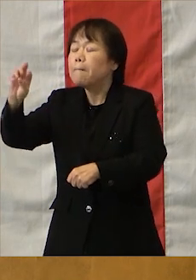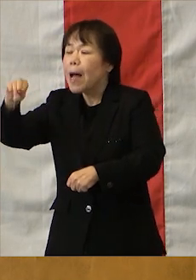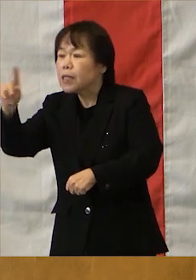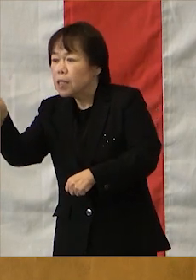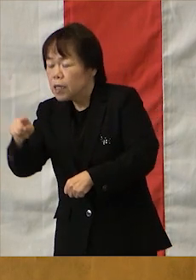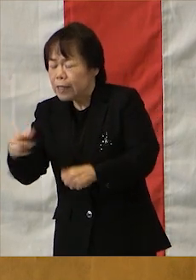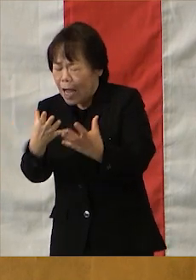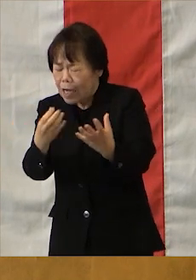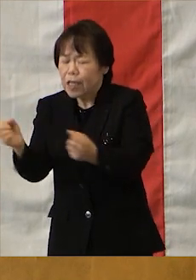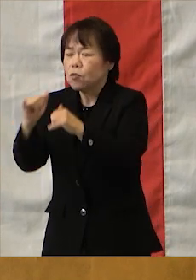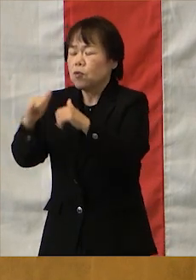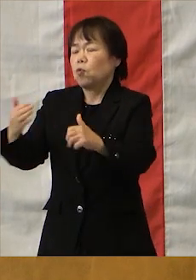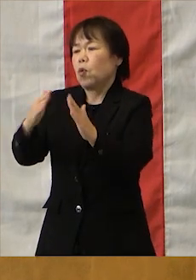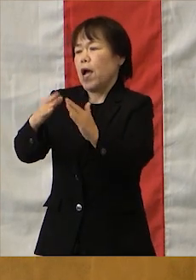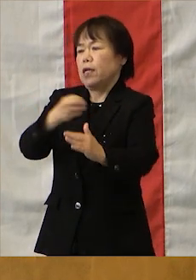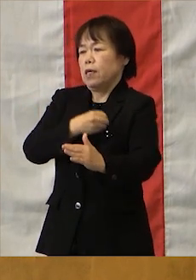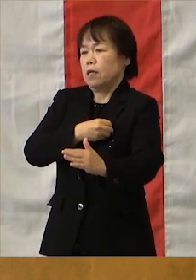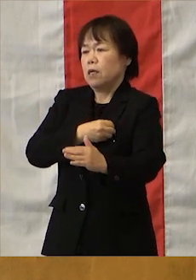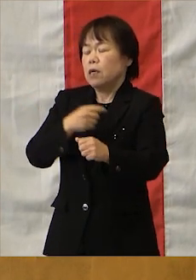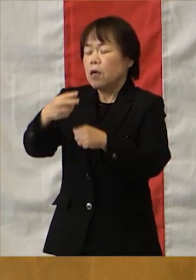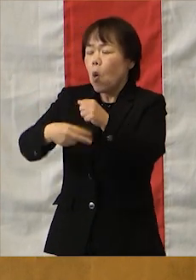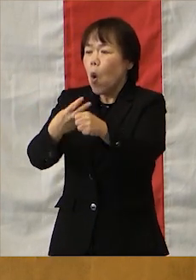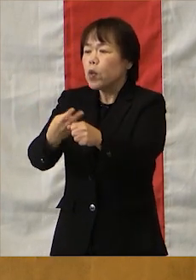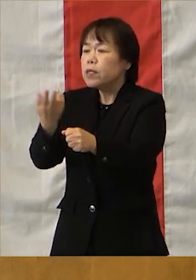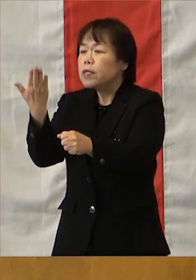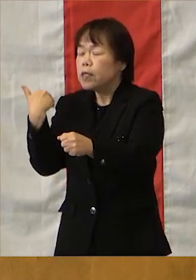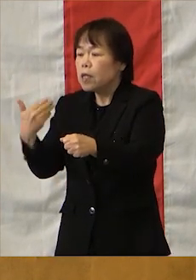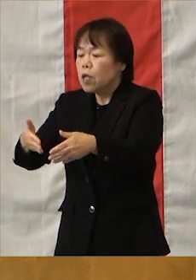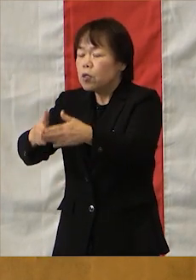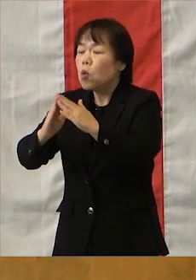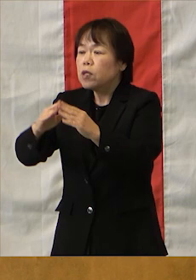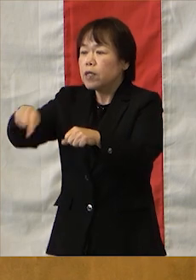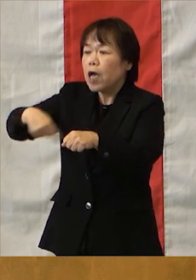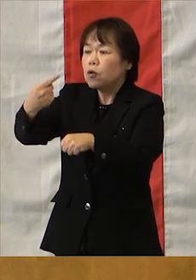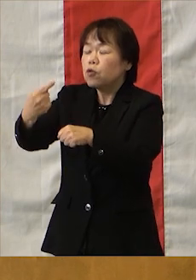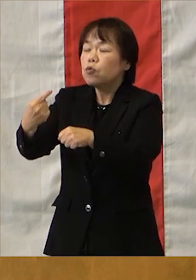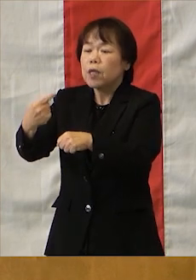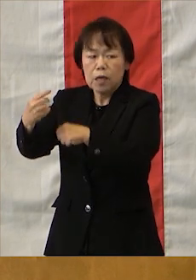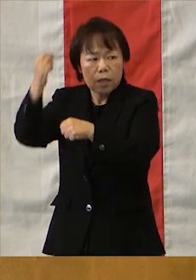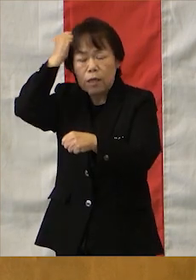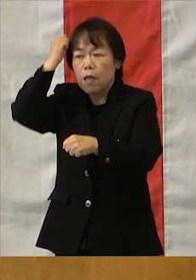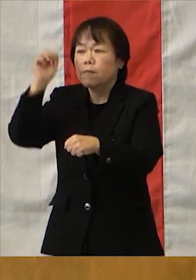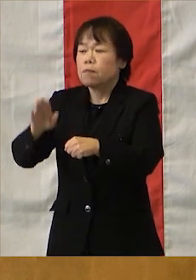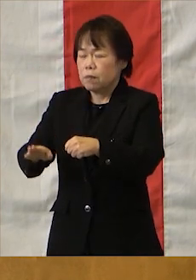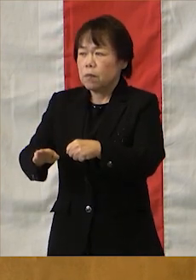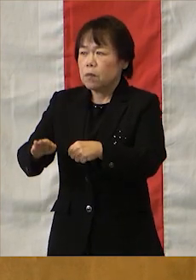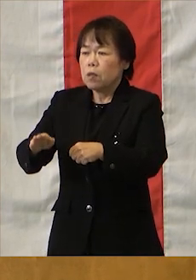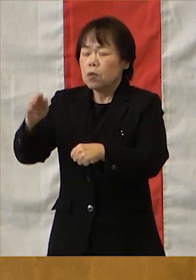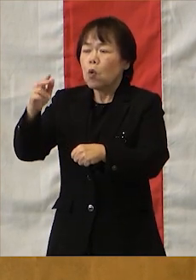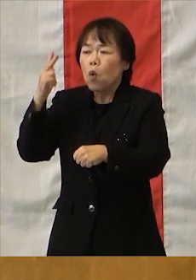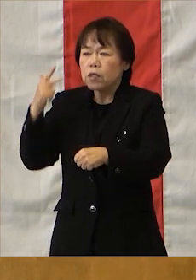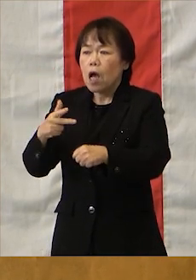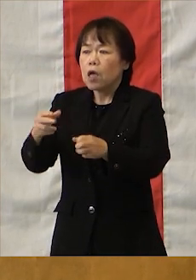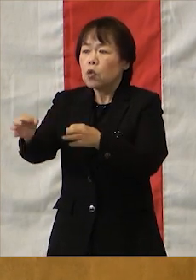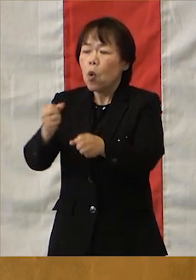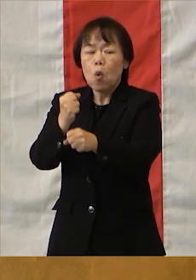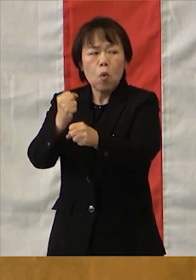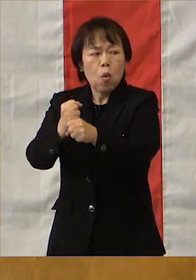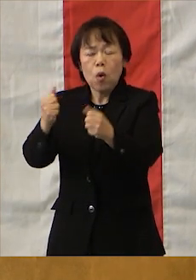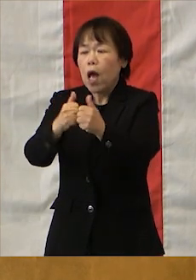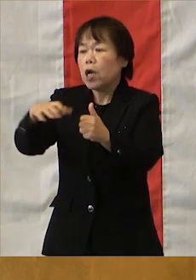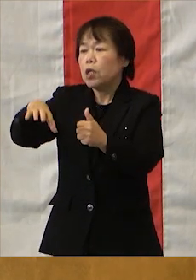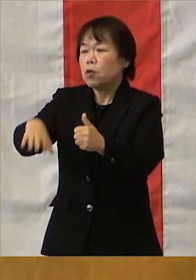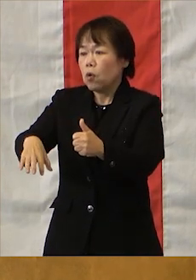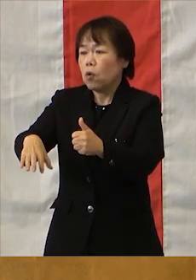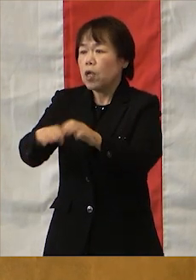ます1昨年創立100周年を迎え東京の日本商工会議所で式典が